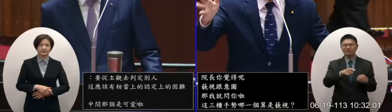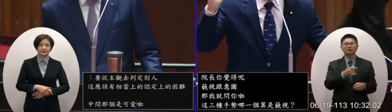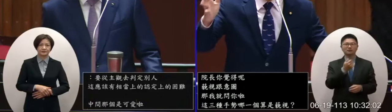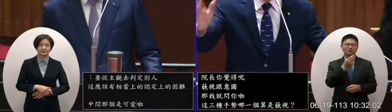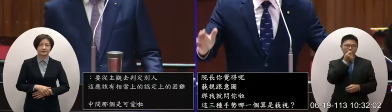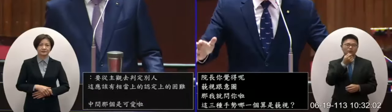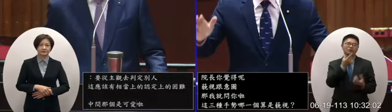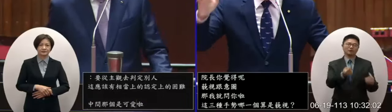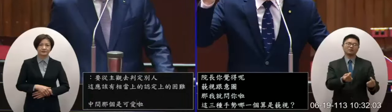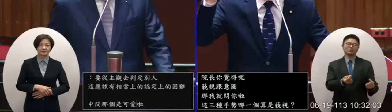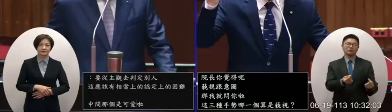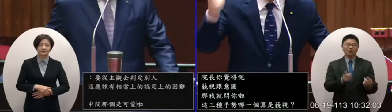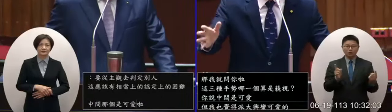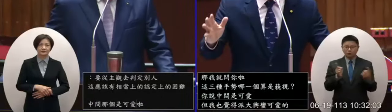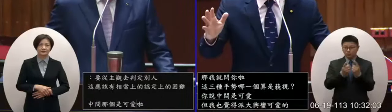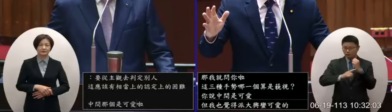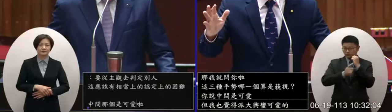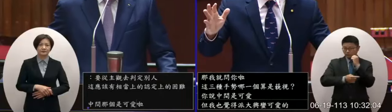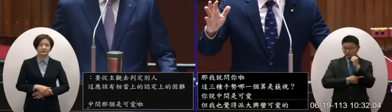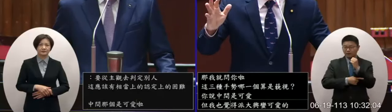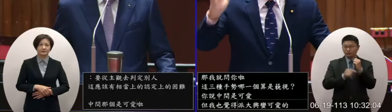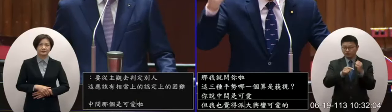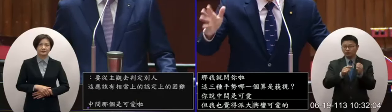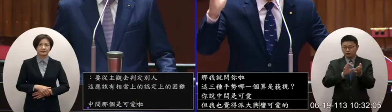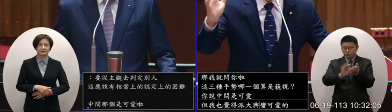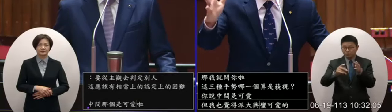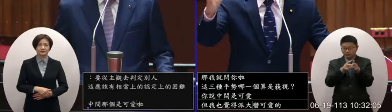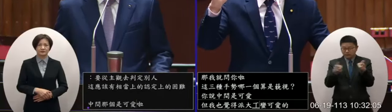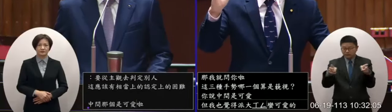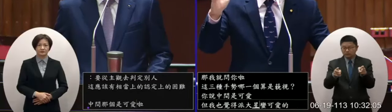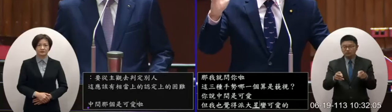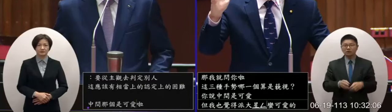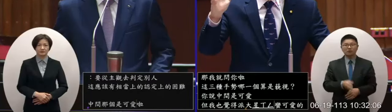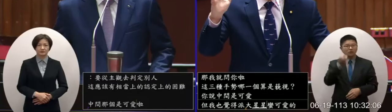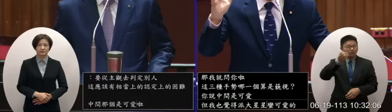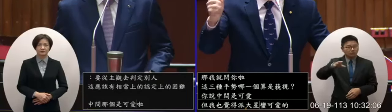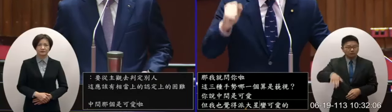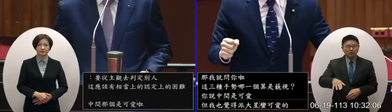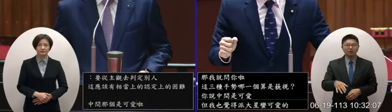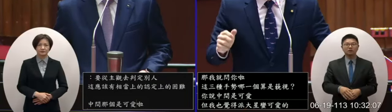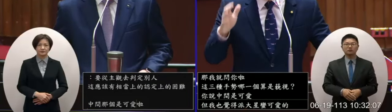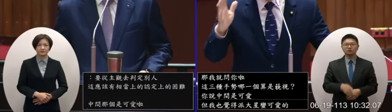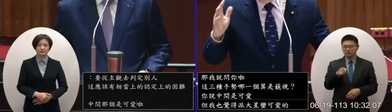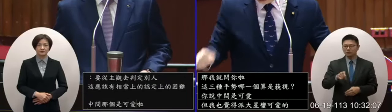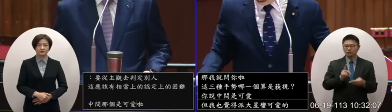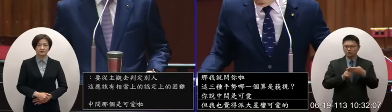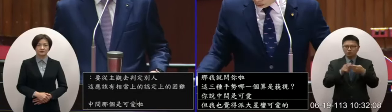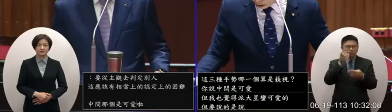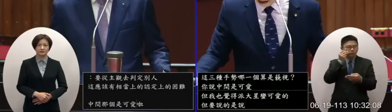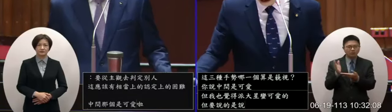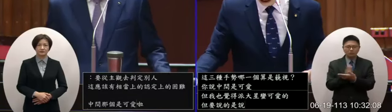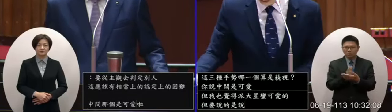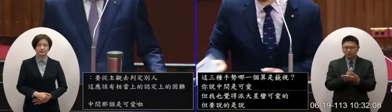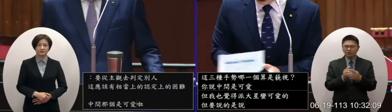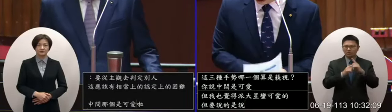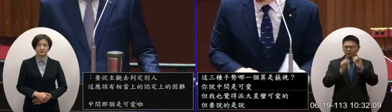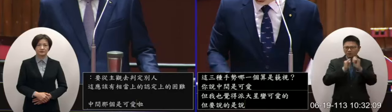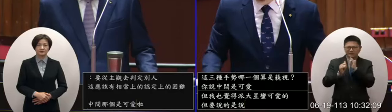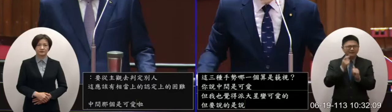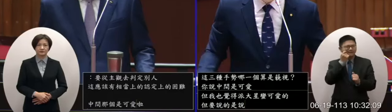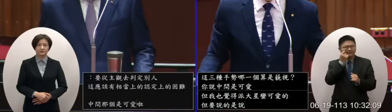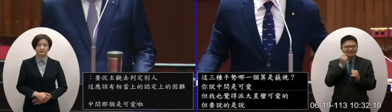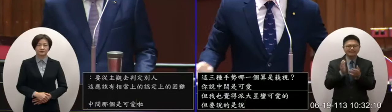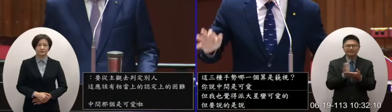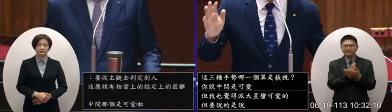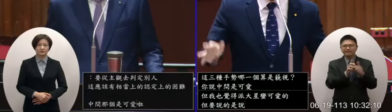遇到法律用词用这样藐视一种主观判断的方式，人民很常无所适